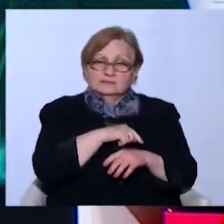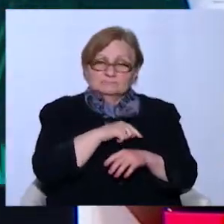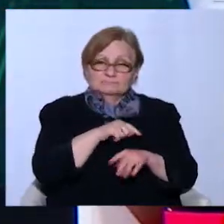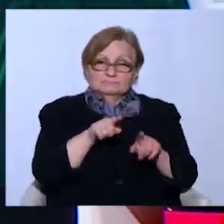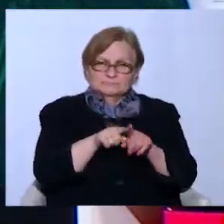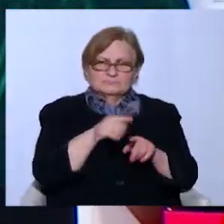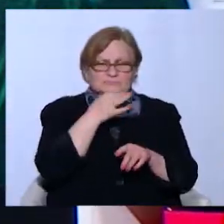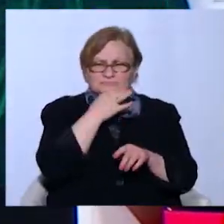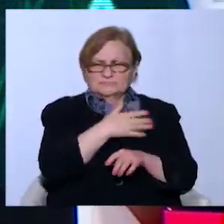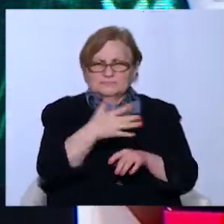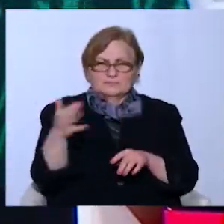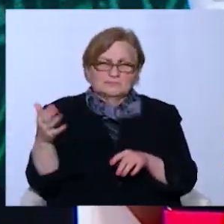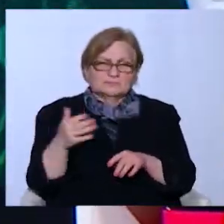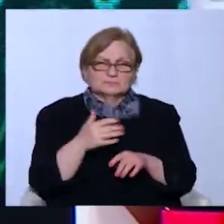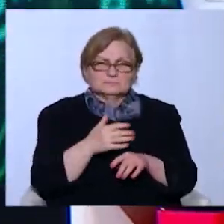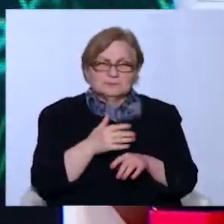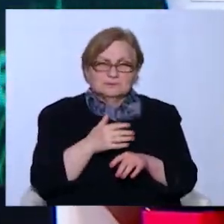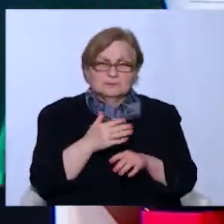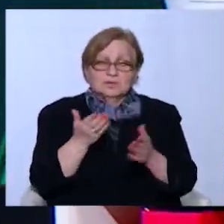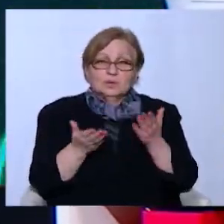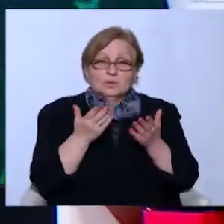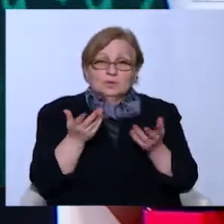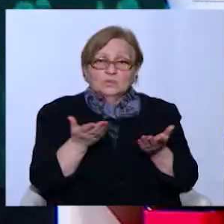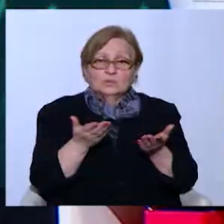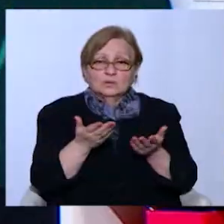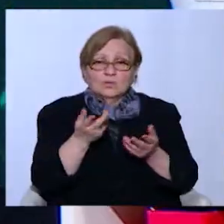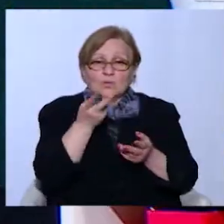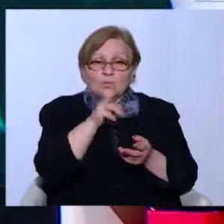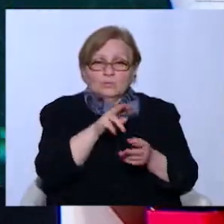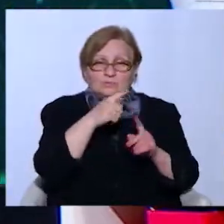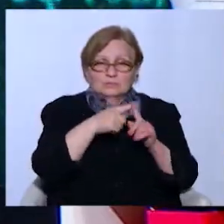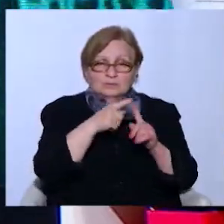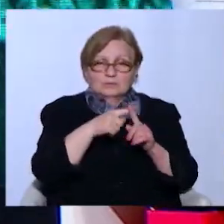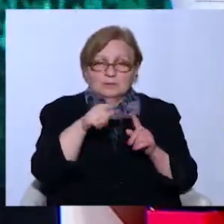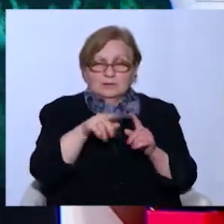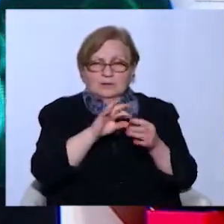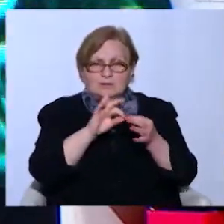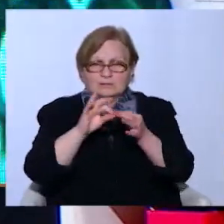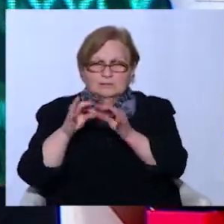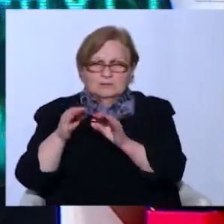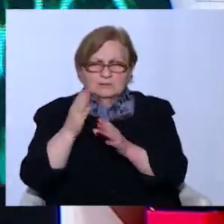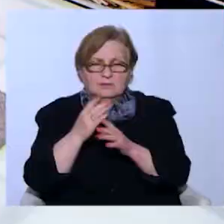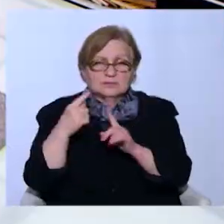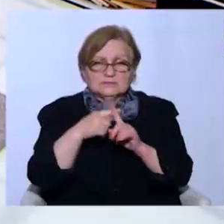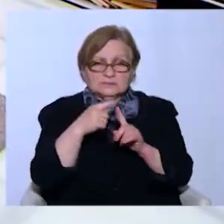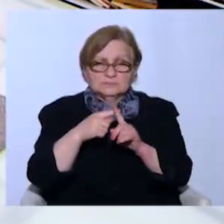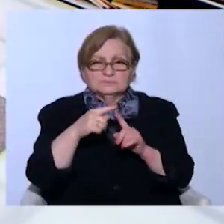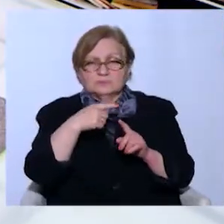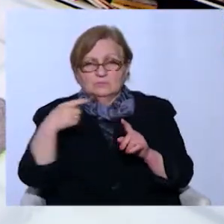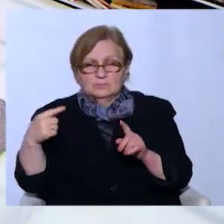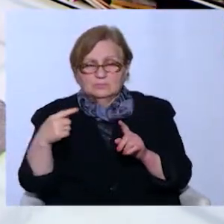აგრეთვე ნებისმიერ უწყვეტ ფუნქციას, თუ რომელიმე ორ x-ში უწყვეტი ფუნქცია იღებს დადებით და